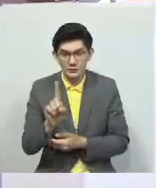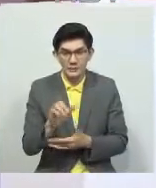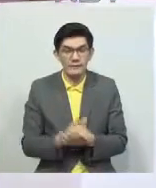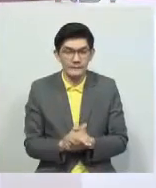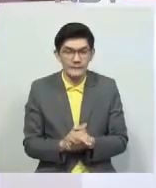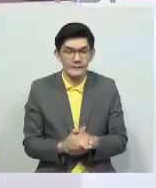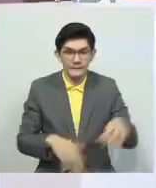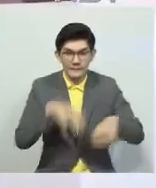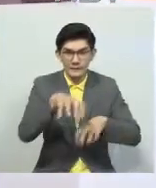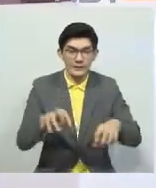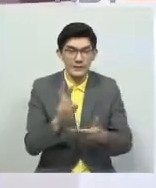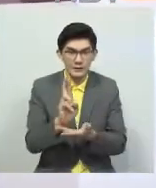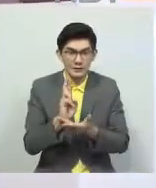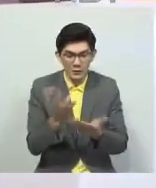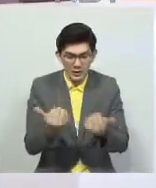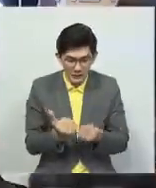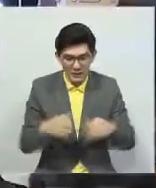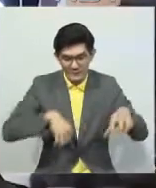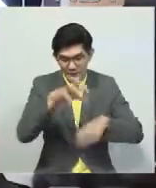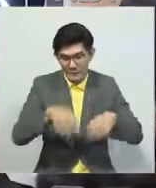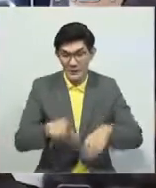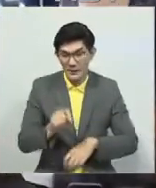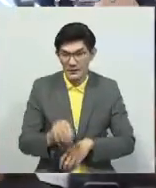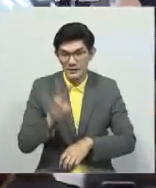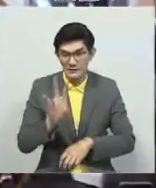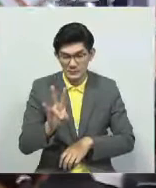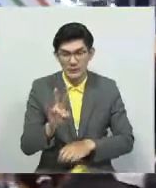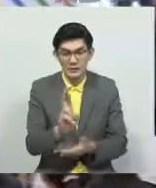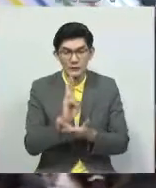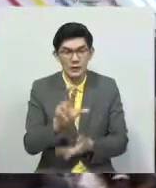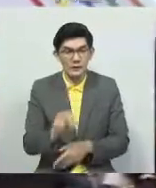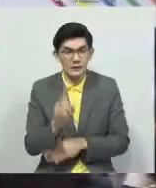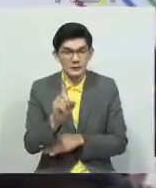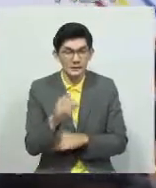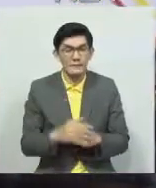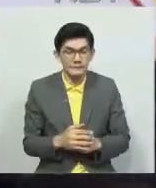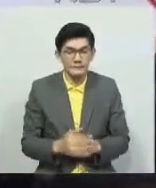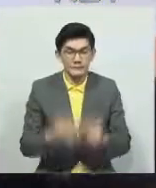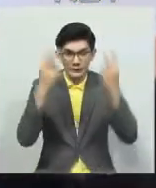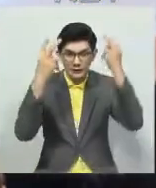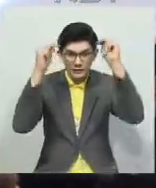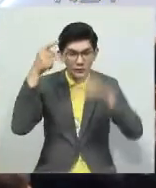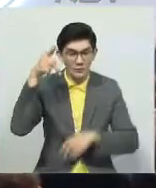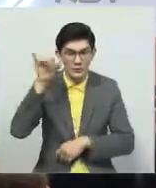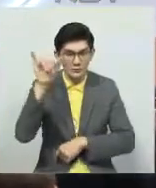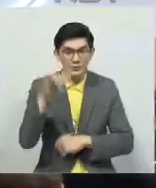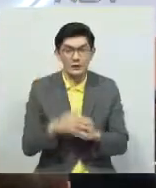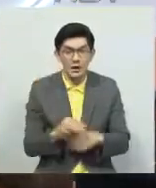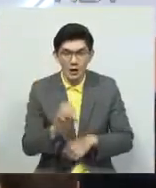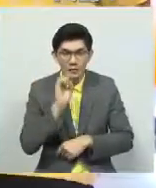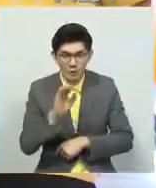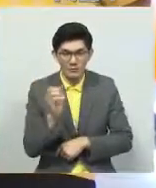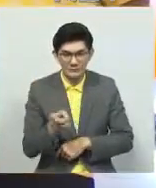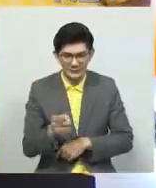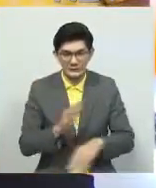2561ซึ่งมีหน่วยงานได้รับรางวัล27หน่วยงาน31รางวัลพลเอกประยุทธ์จันทร์โอชานายกรัฐมนตรีก็ได้เ